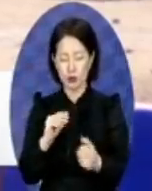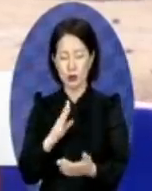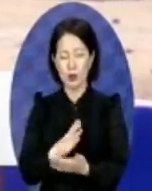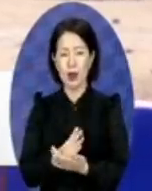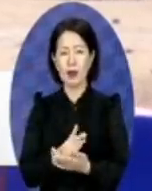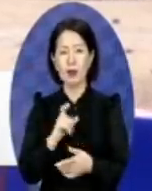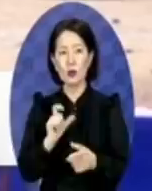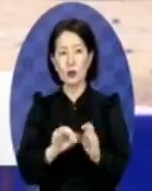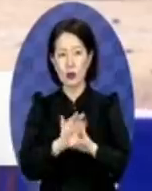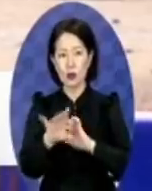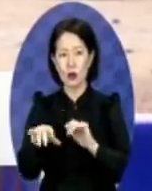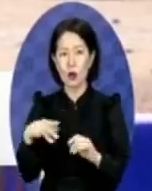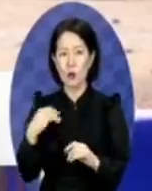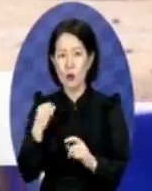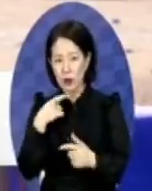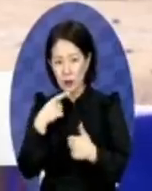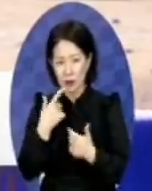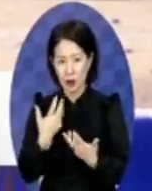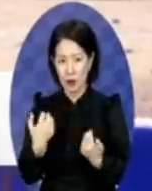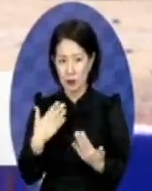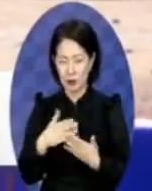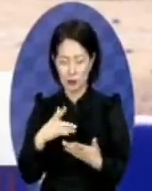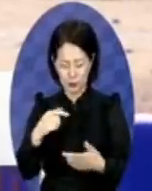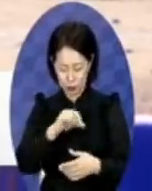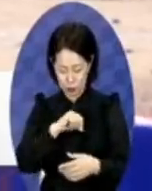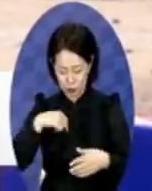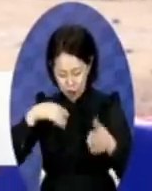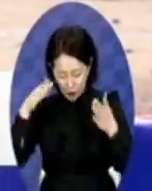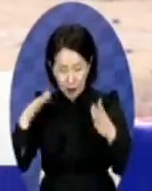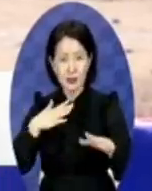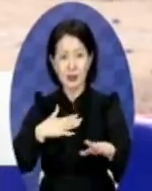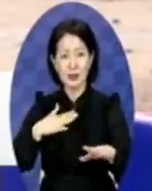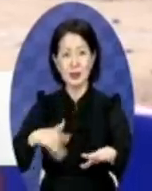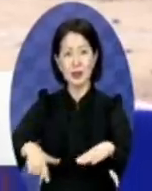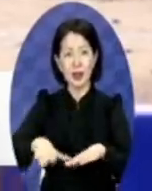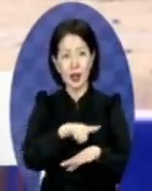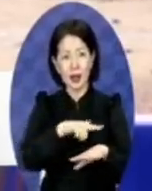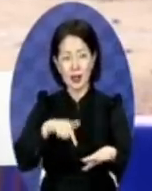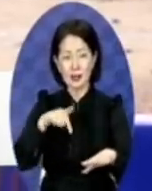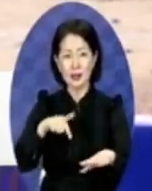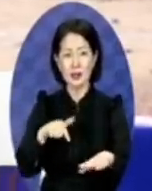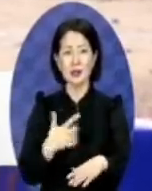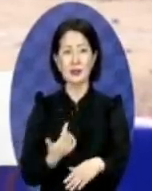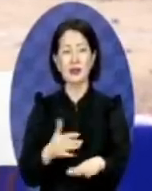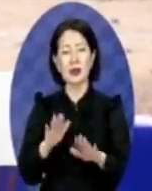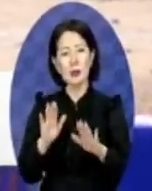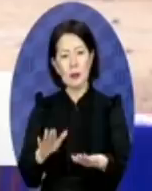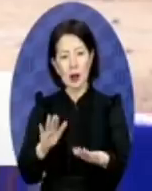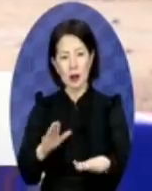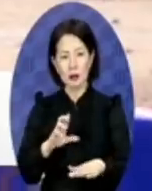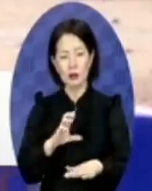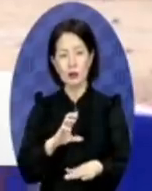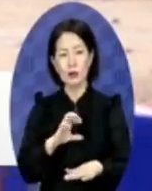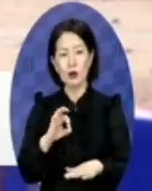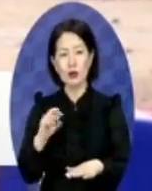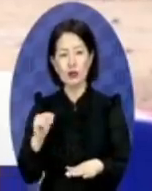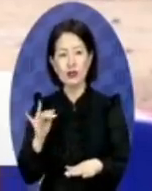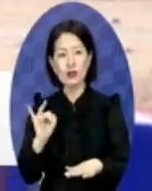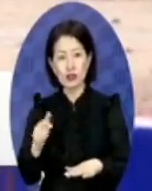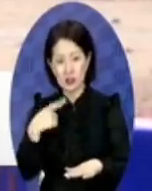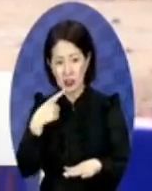янзар манайхан ч муу юм илтүүлээ яриад байдгийг. Миний тухайд ихэд энэ газарт боос чиг байгаа байдсан чиг гэж ярьдаг. Зарим нь боос чиг гэдэг манай